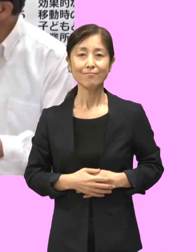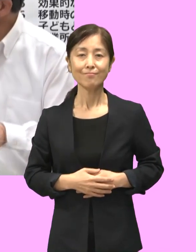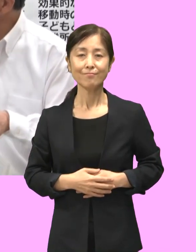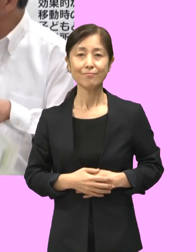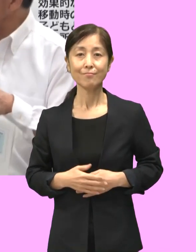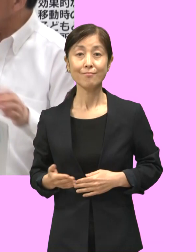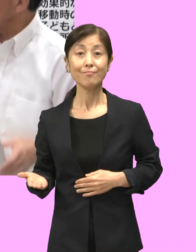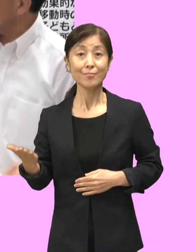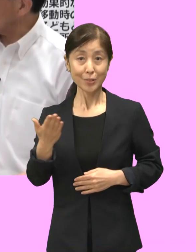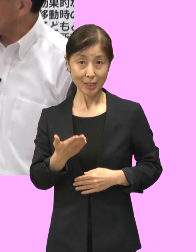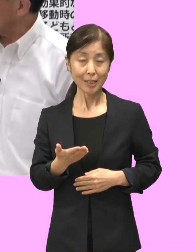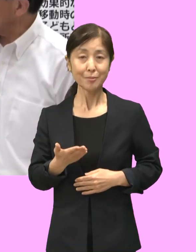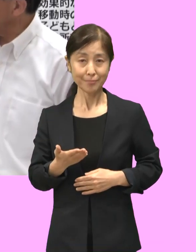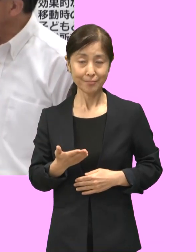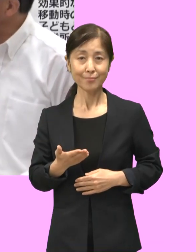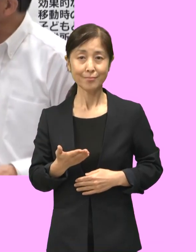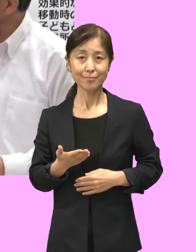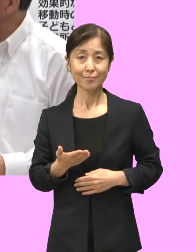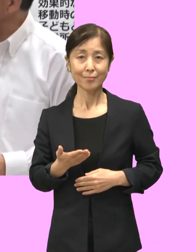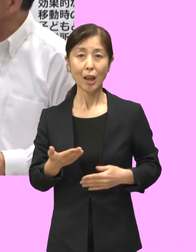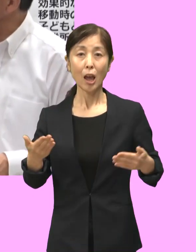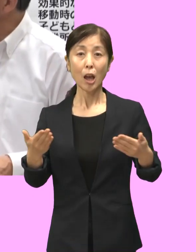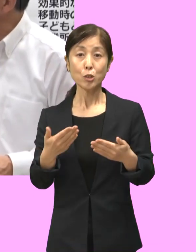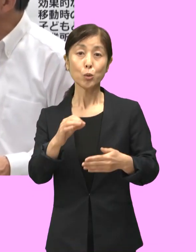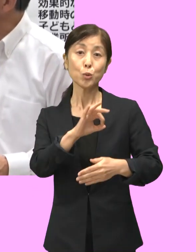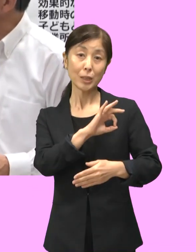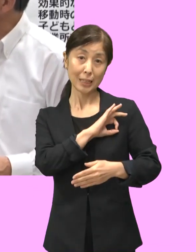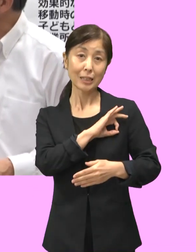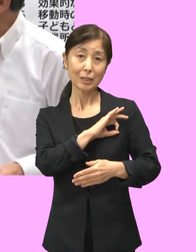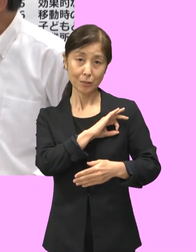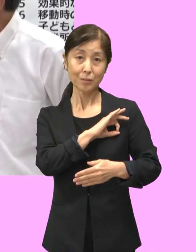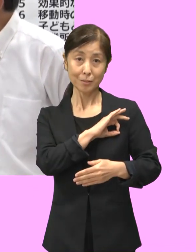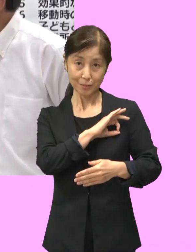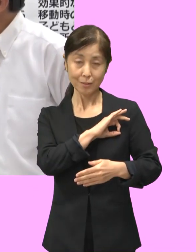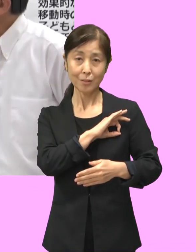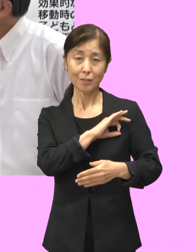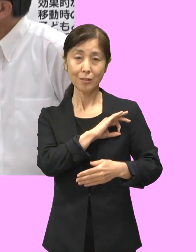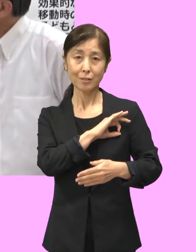続いて3点目は、職員の、